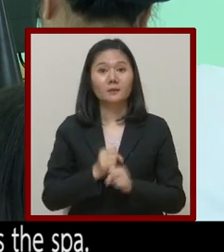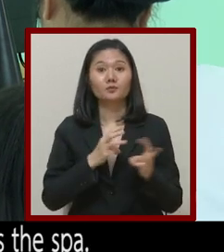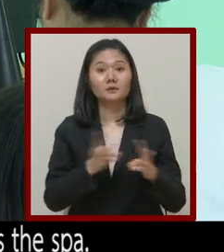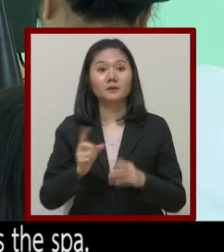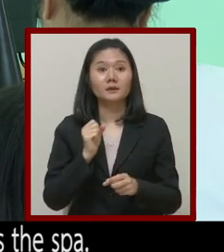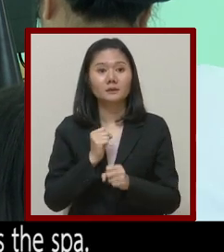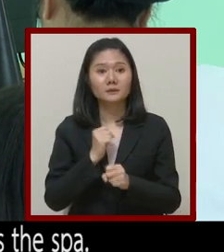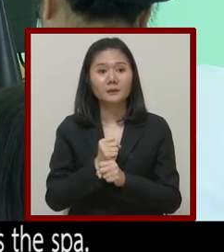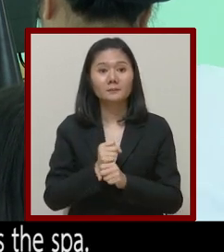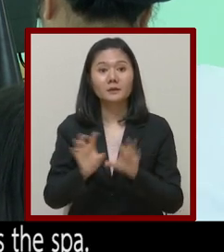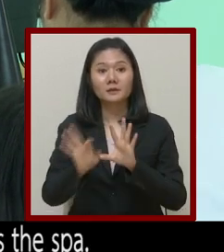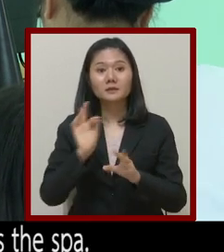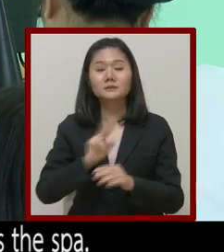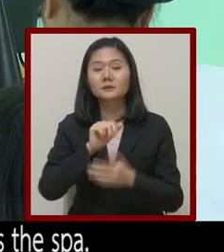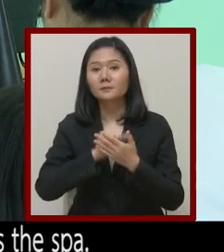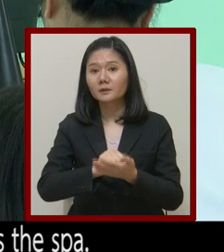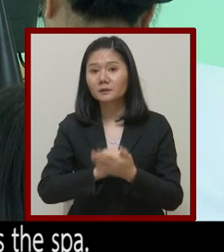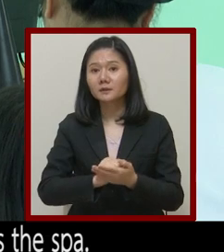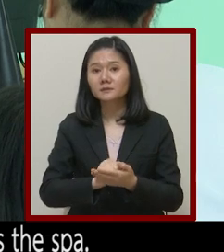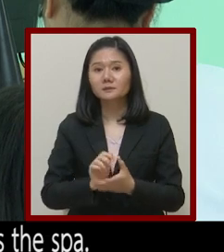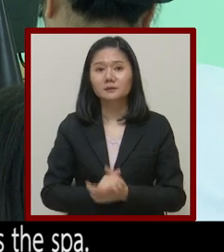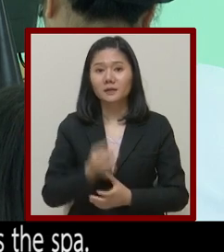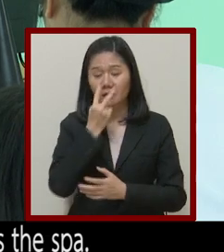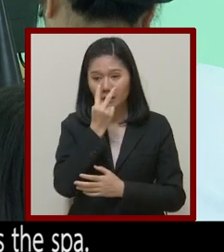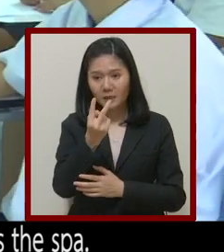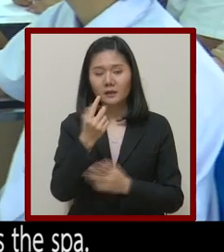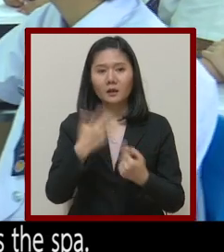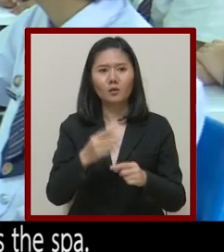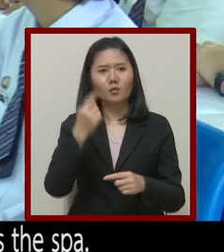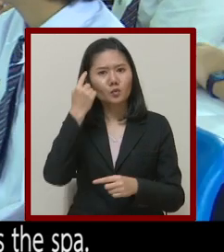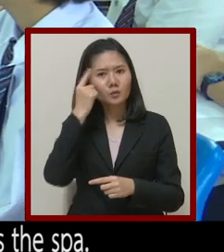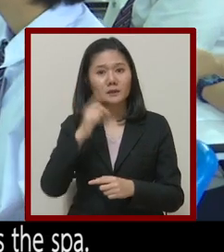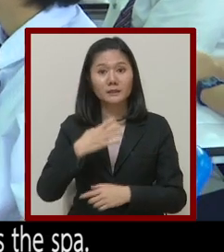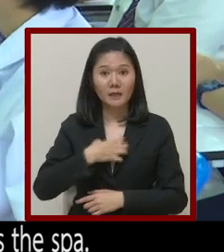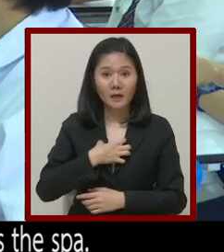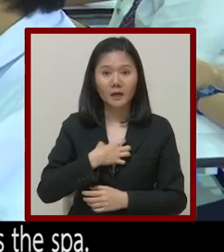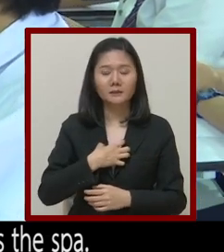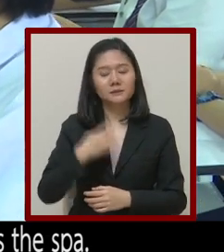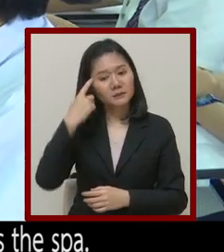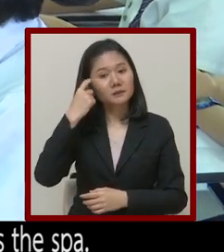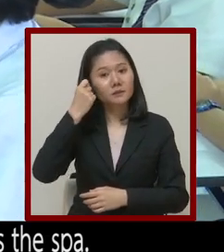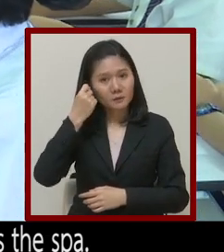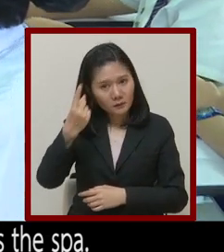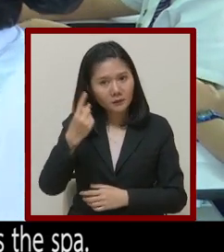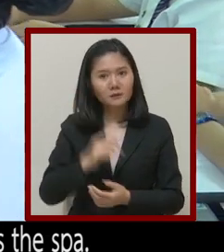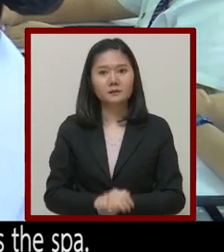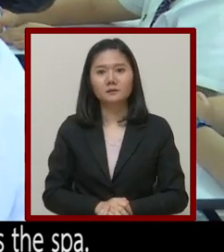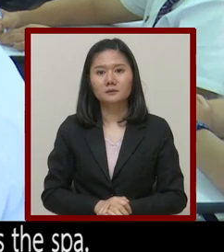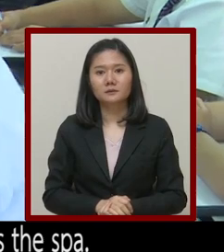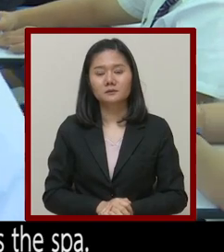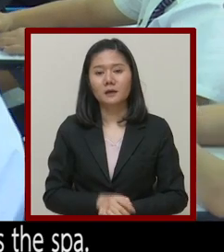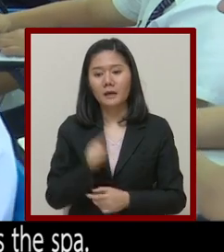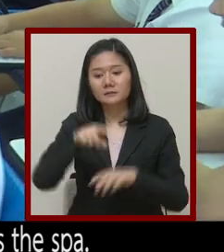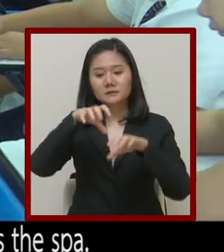ให้คนที่เขาจะเลือกมาใช้บริการเนี่ยเขาเห็นและเขาสะดุดเลยว่าหรือว่าเขาเกิดความเข้าใจทันทีเลยว่านั่น